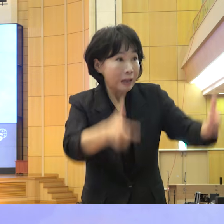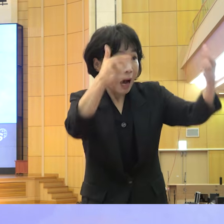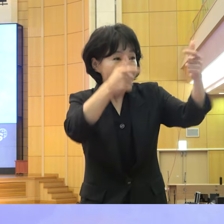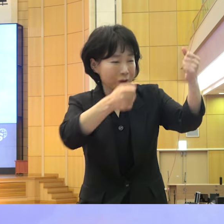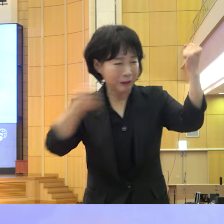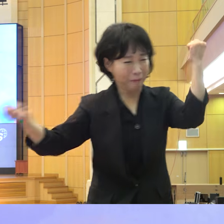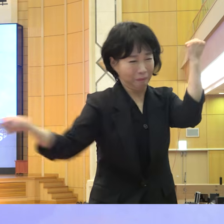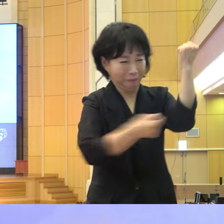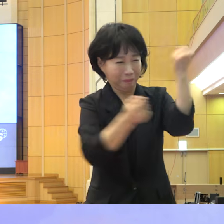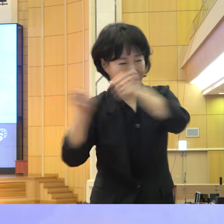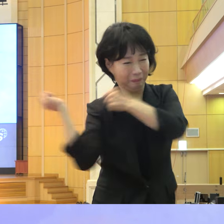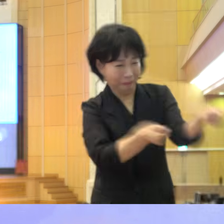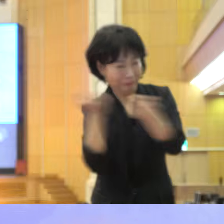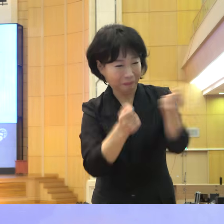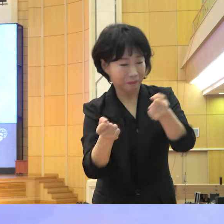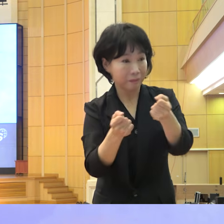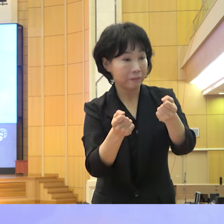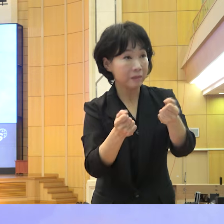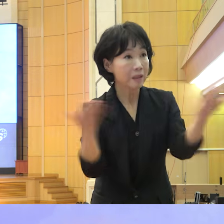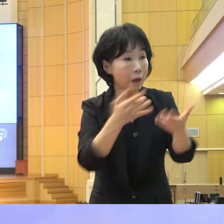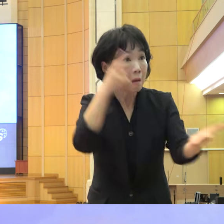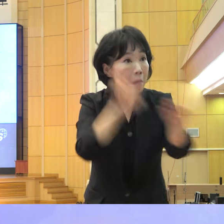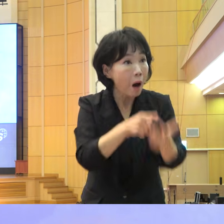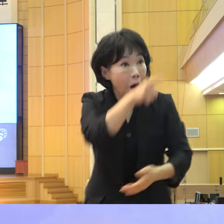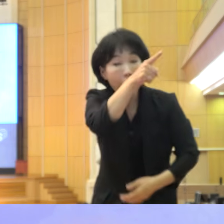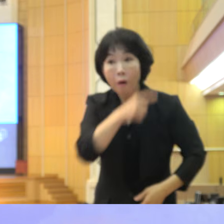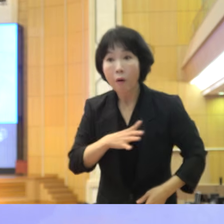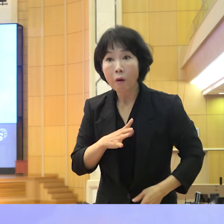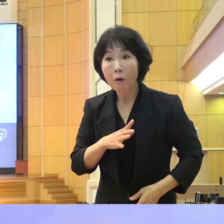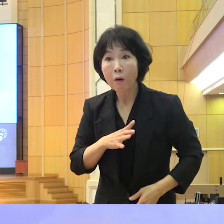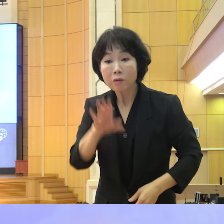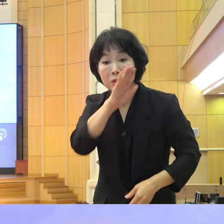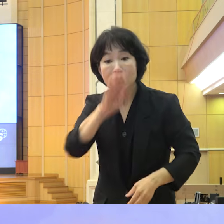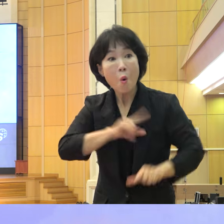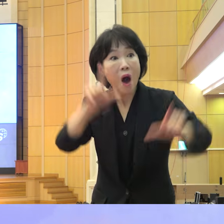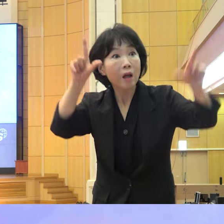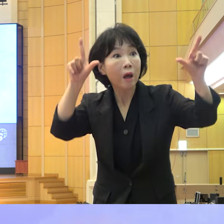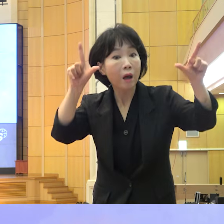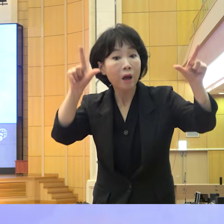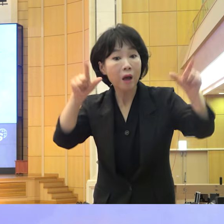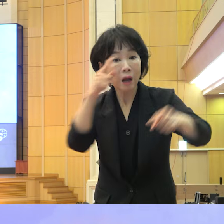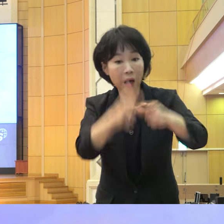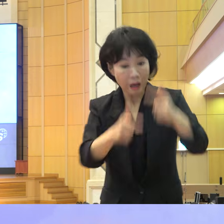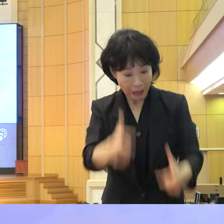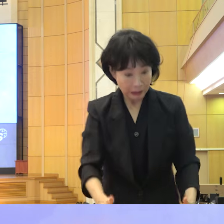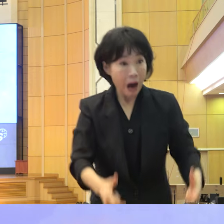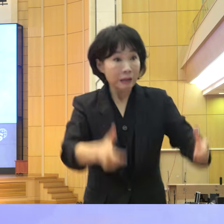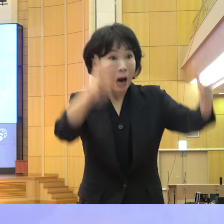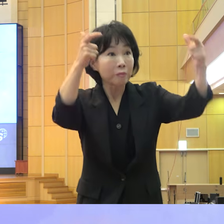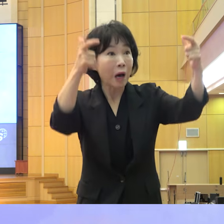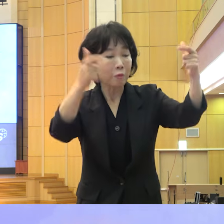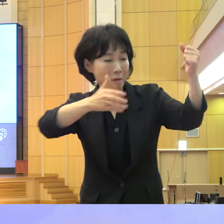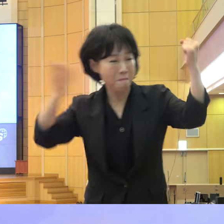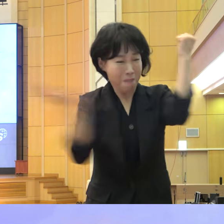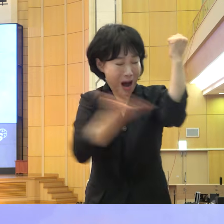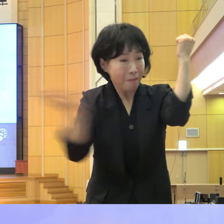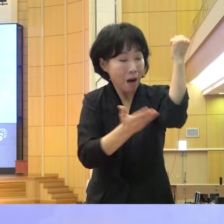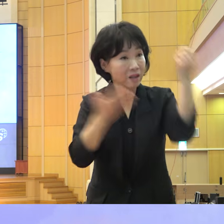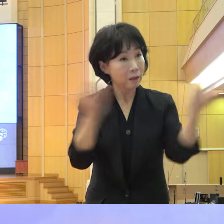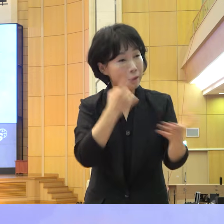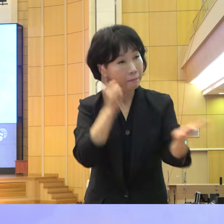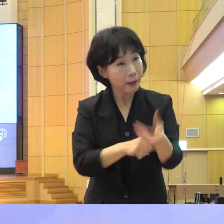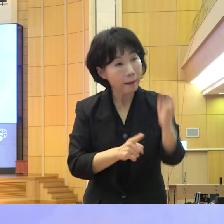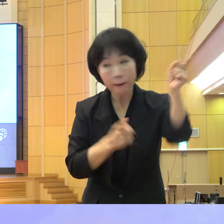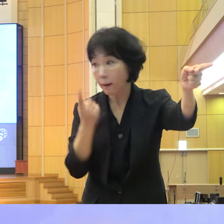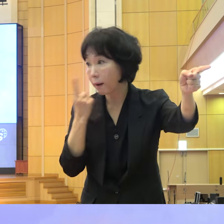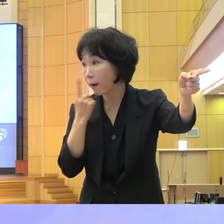애굽에서 해방받은 이스라엘 백성은 다 한 사람도 빠짐없이 다 하나님을 섬기고